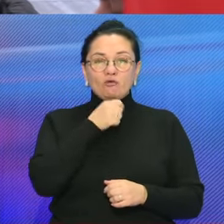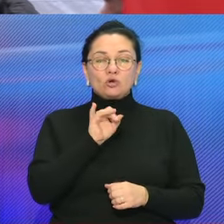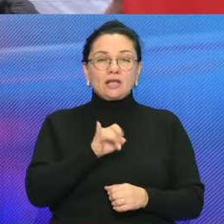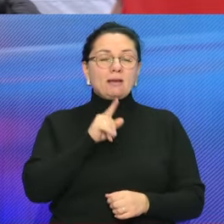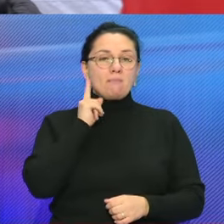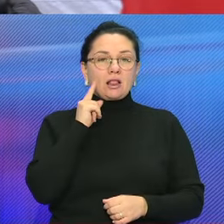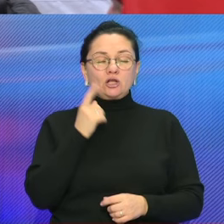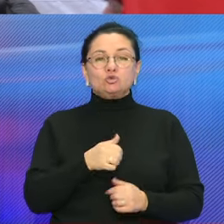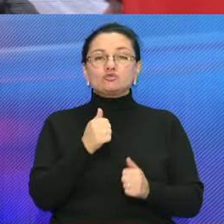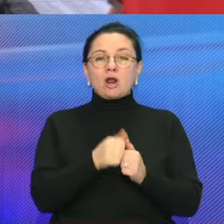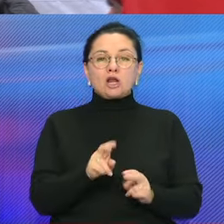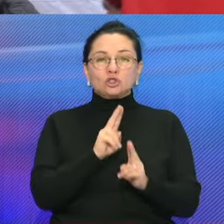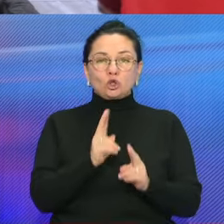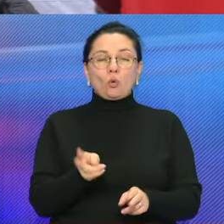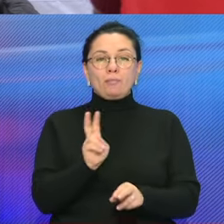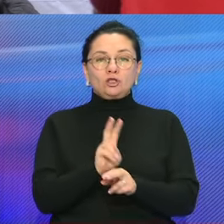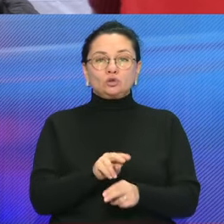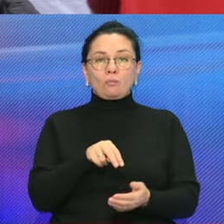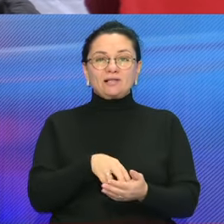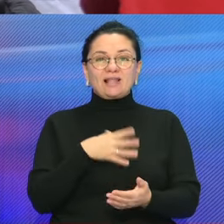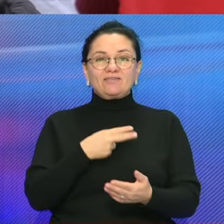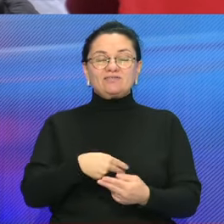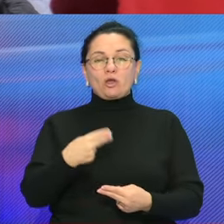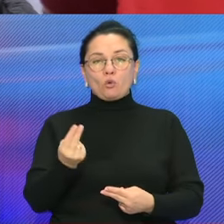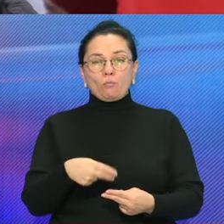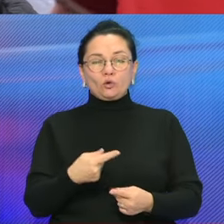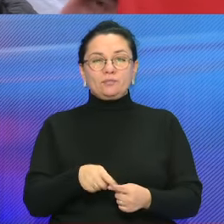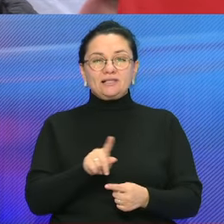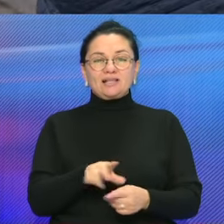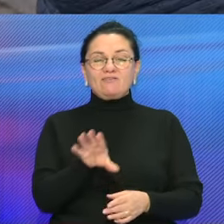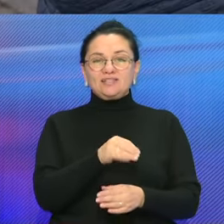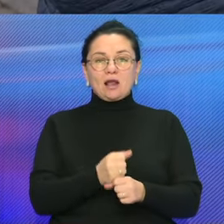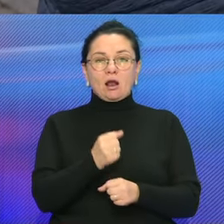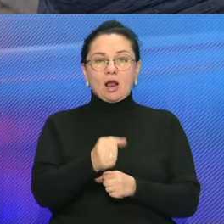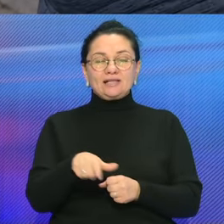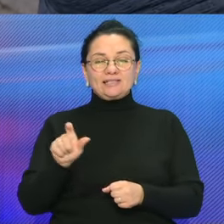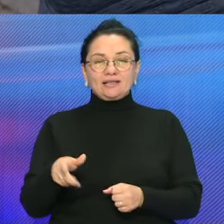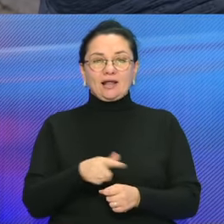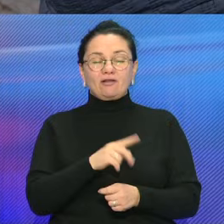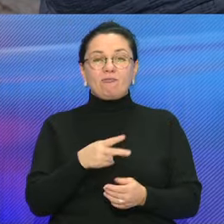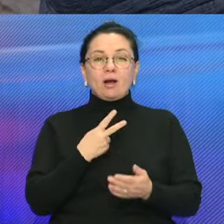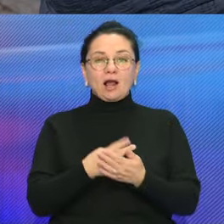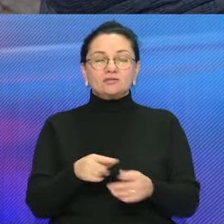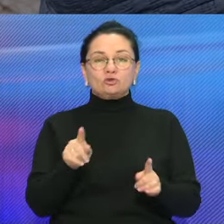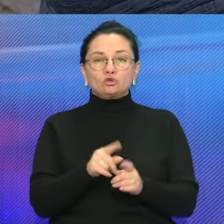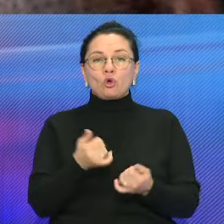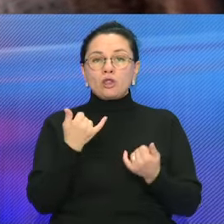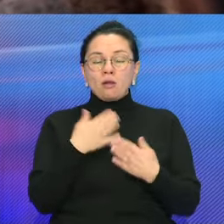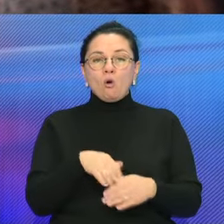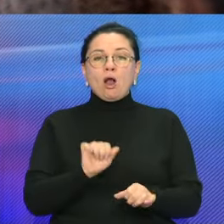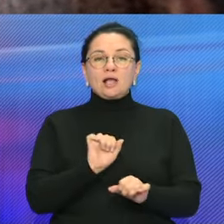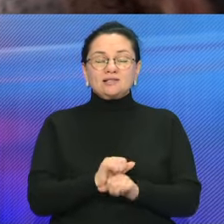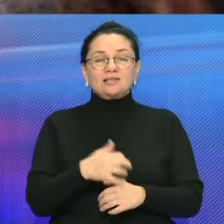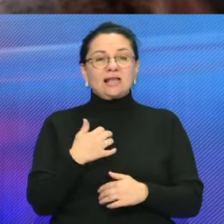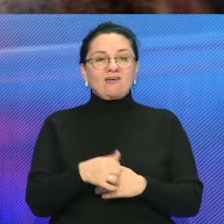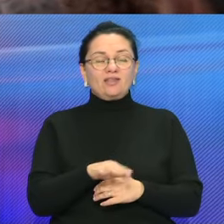моладзь. Кожны, хто прыйшоў паставіць подпіс за патэнцыяльных кандыдатаў у прэзідэнты, адзначаў, што не мог застацца ў баку ад